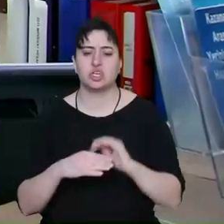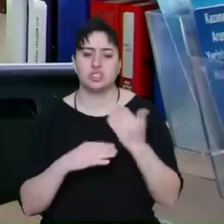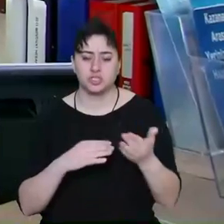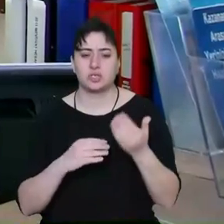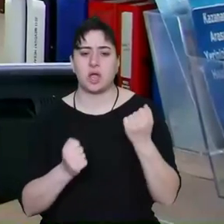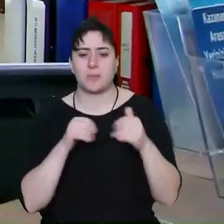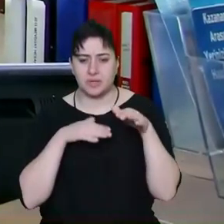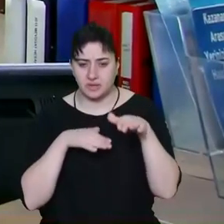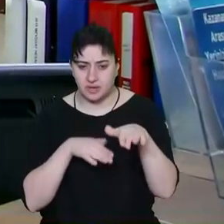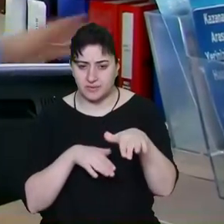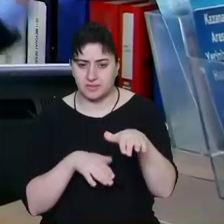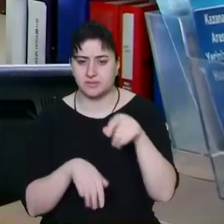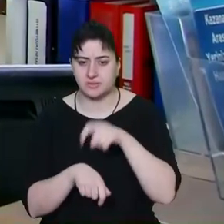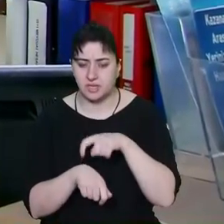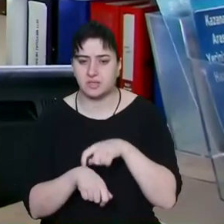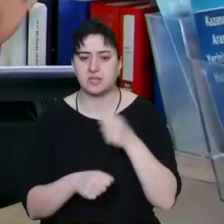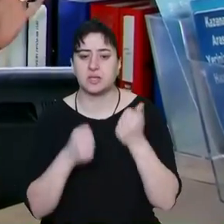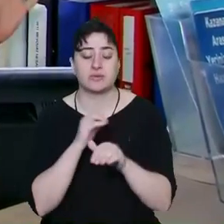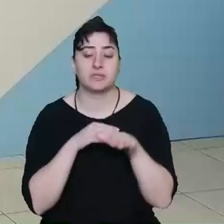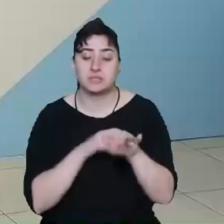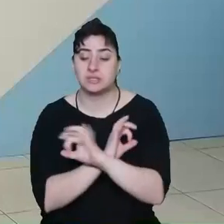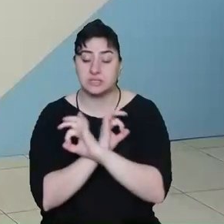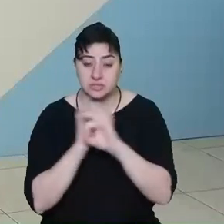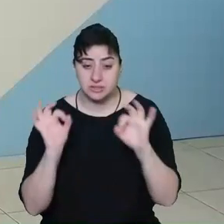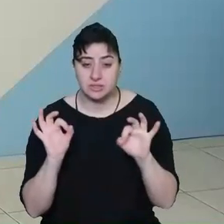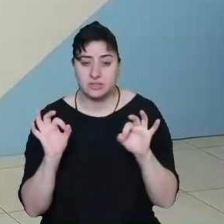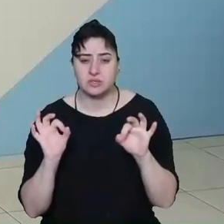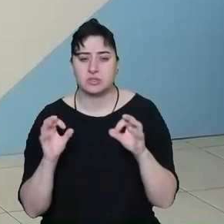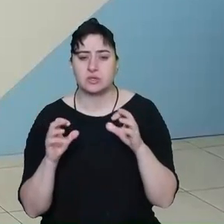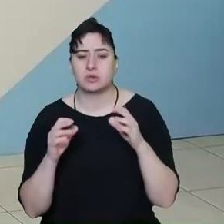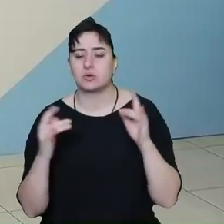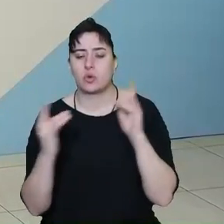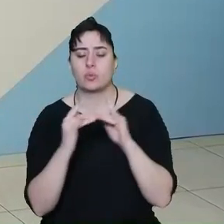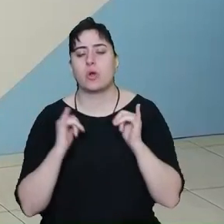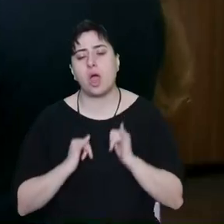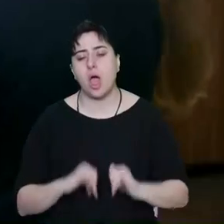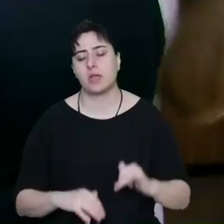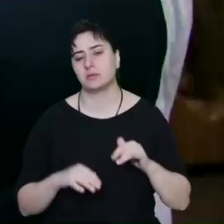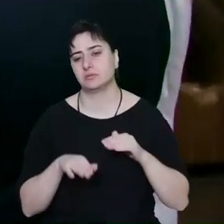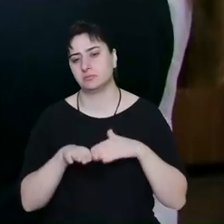trafik saatinde hiç trafik olmayacak. Vızır vızır köprü akacakmış.